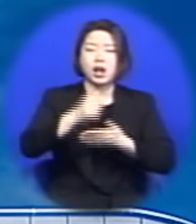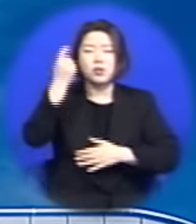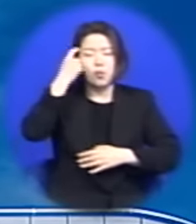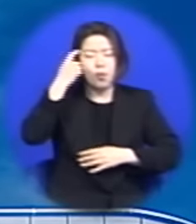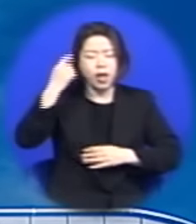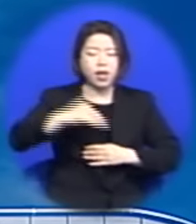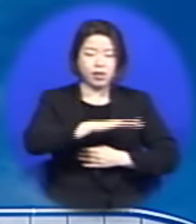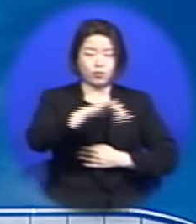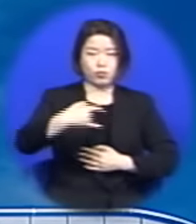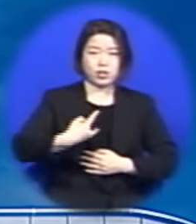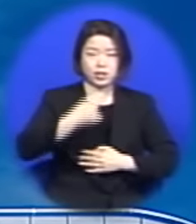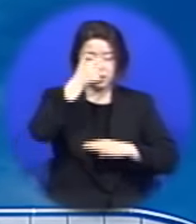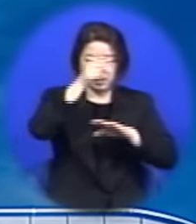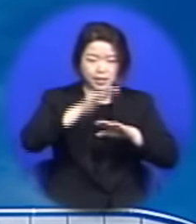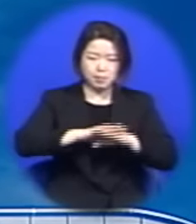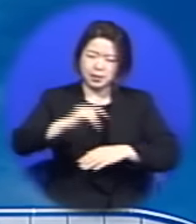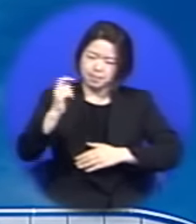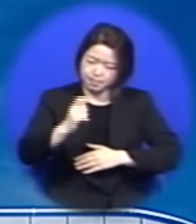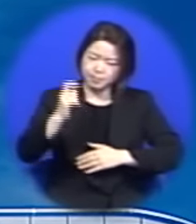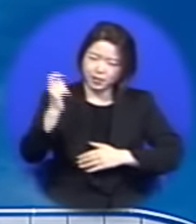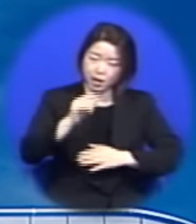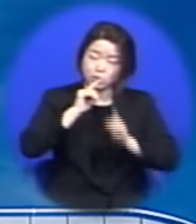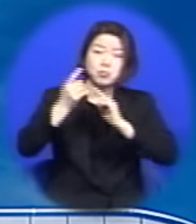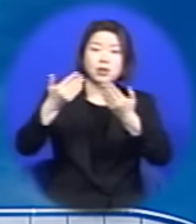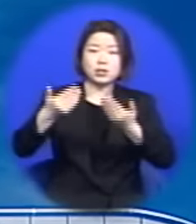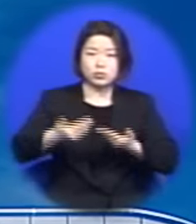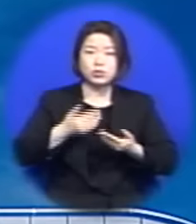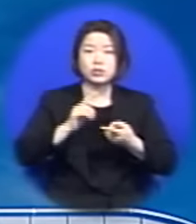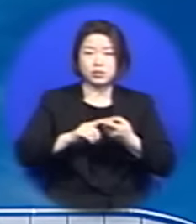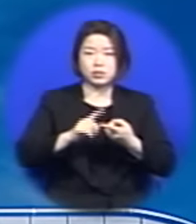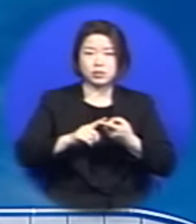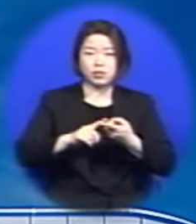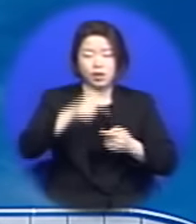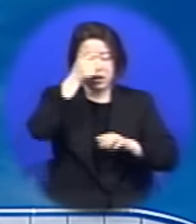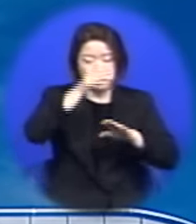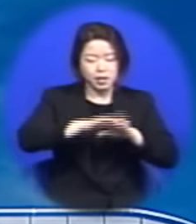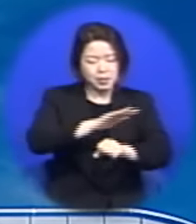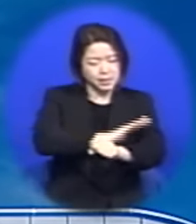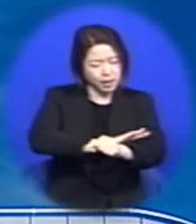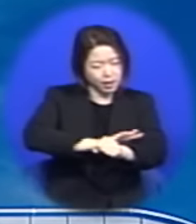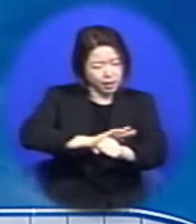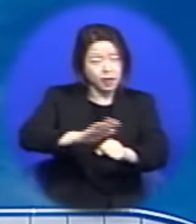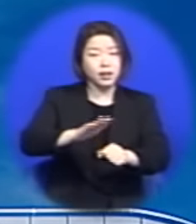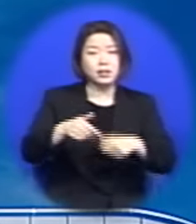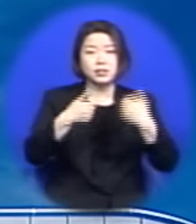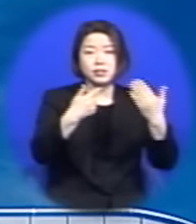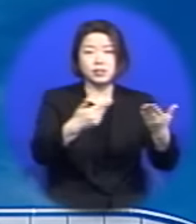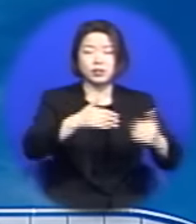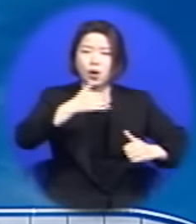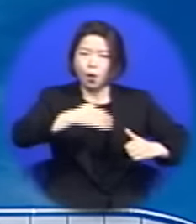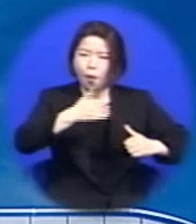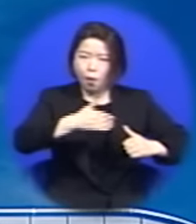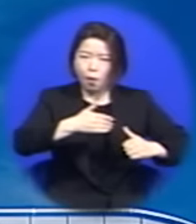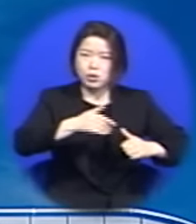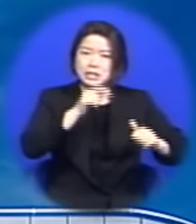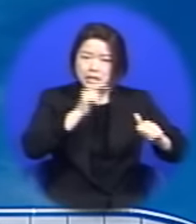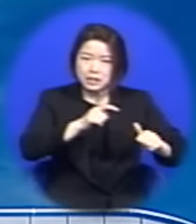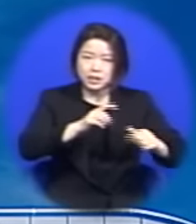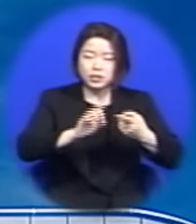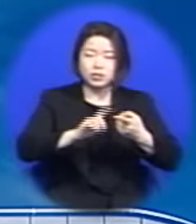예배를 강조하시는 예배를 잘 드리도록 그렇게 우리를 원하시는지를 알 것